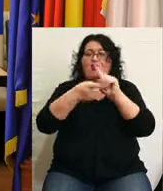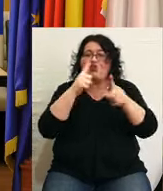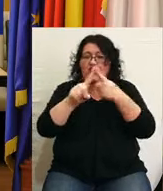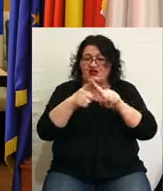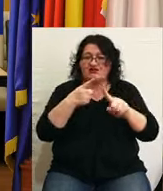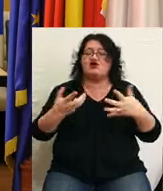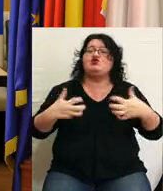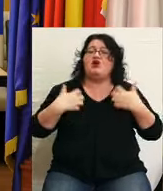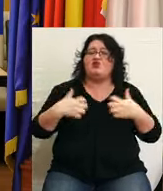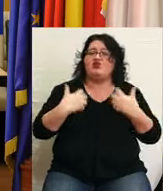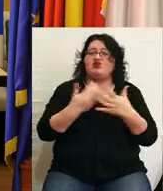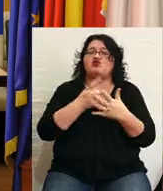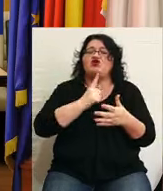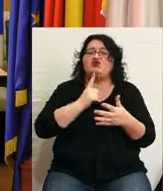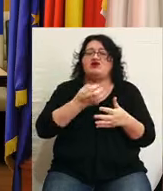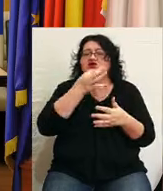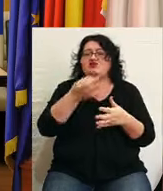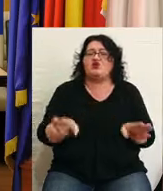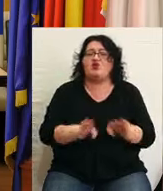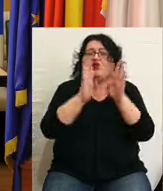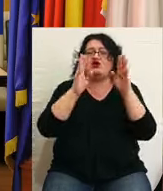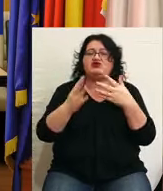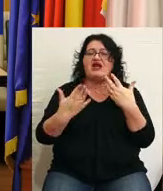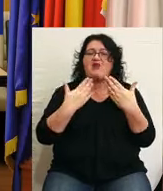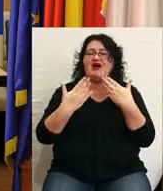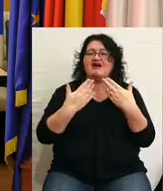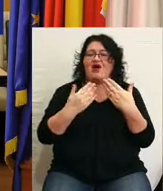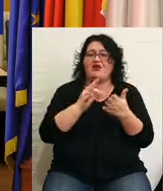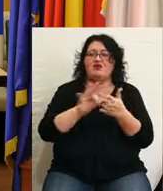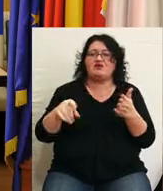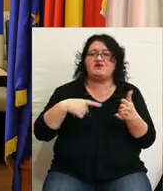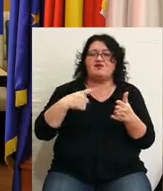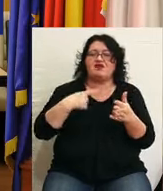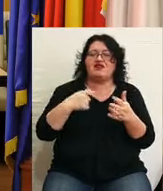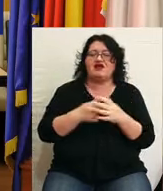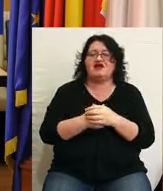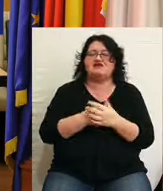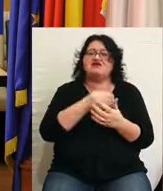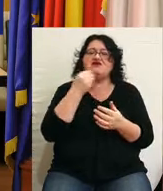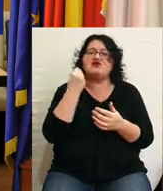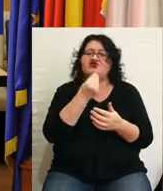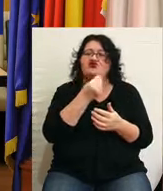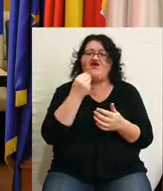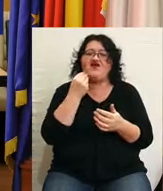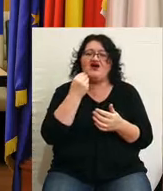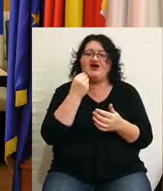bucur, ce puțin asta îmi spun colegii din Parlament, că există